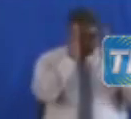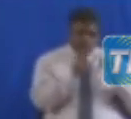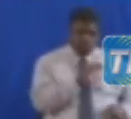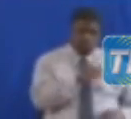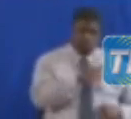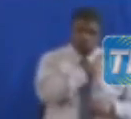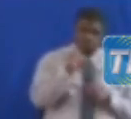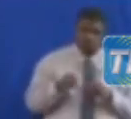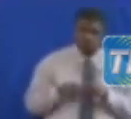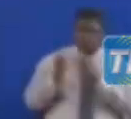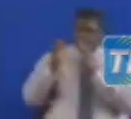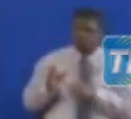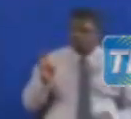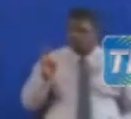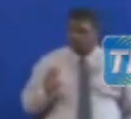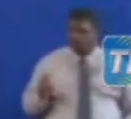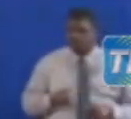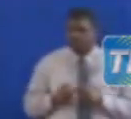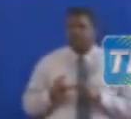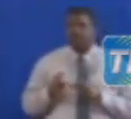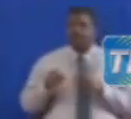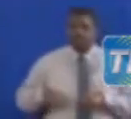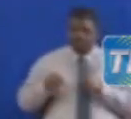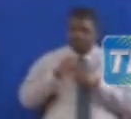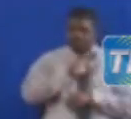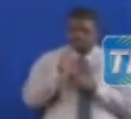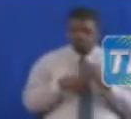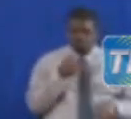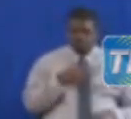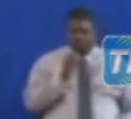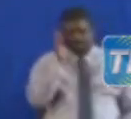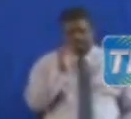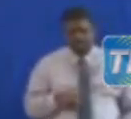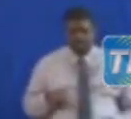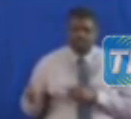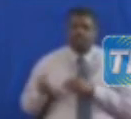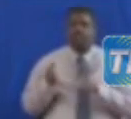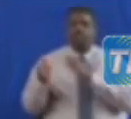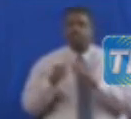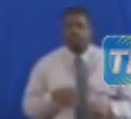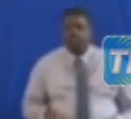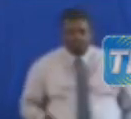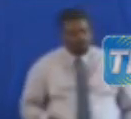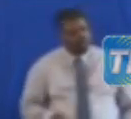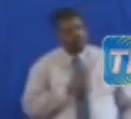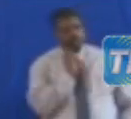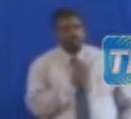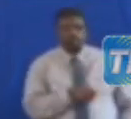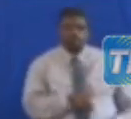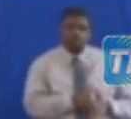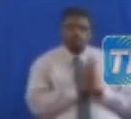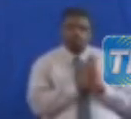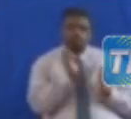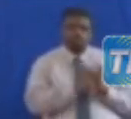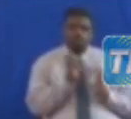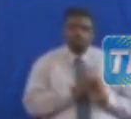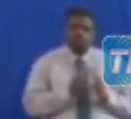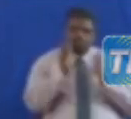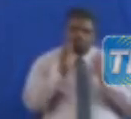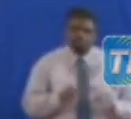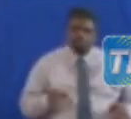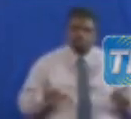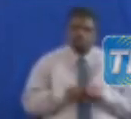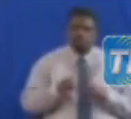wote, wakuu wa wilaya, lakini pia mamlaka zote za serikali za mitaa. Mheshimiwa Spika, ni mshukuru Katibu Mkuu